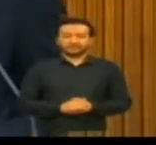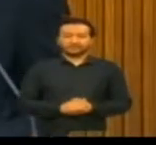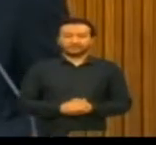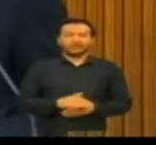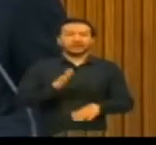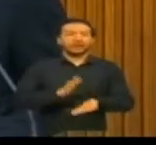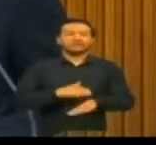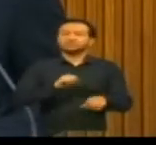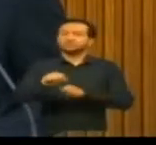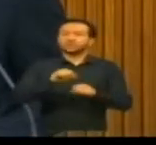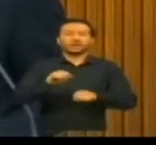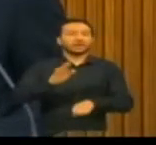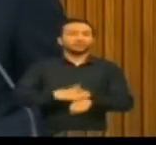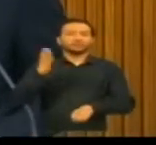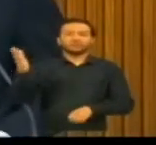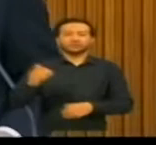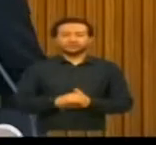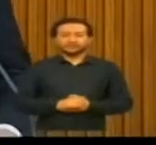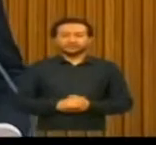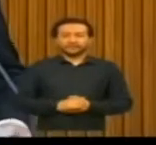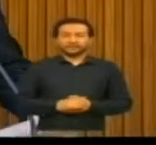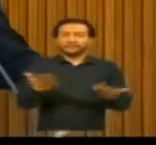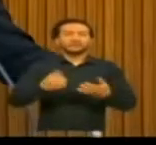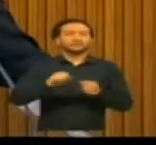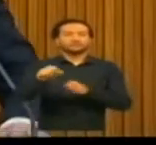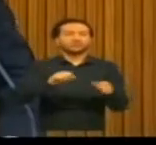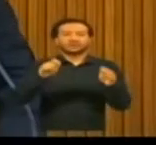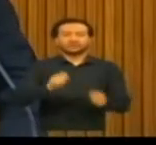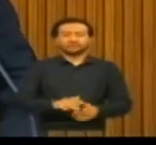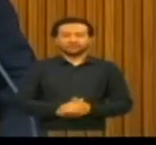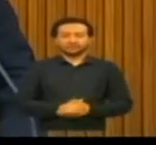Nasıl mücadele ettiler? Nasıl mücadele ettiler?